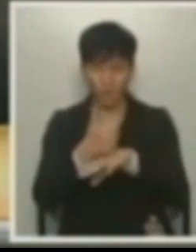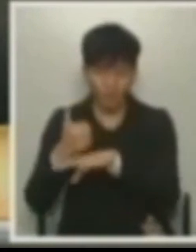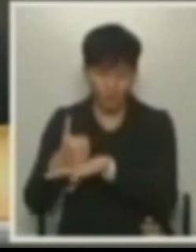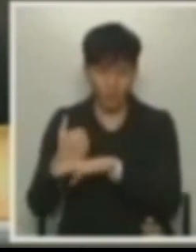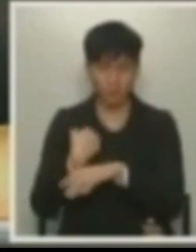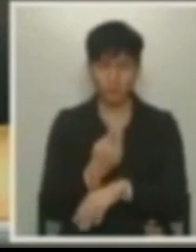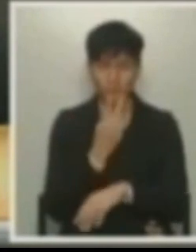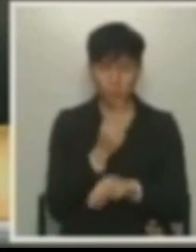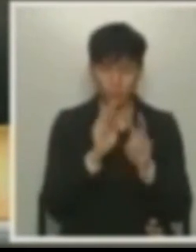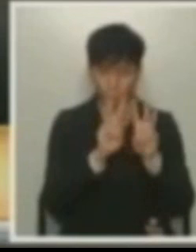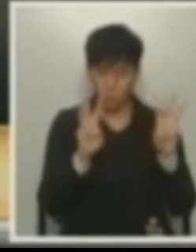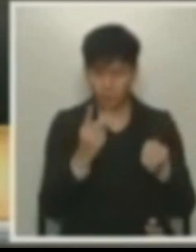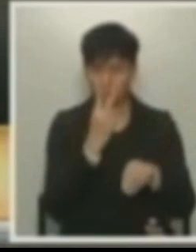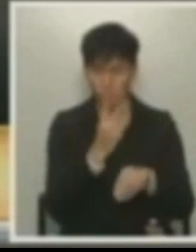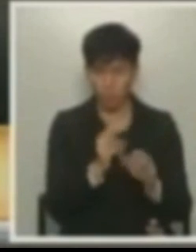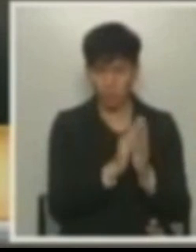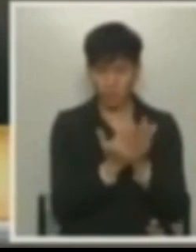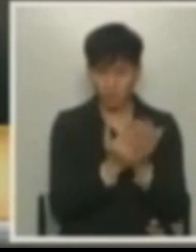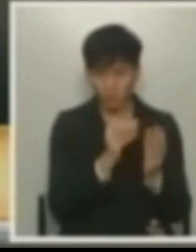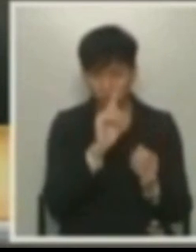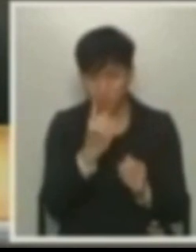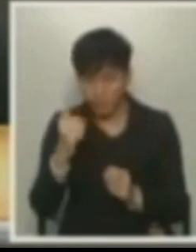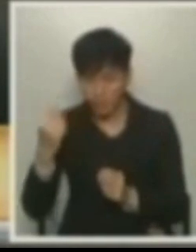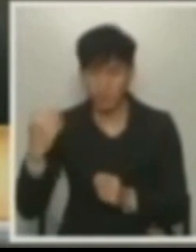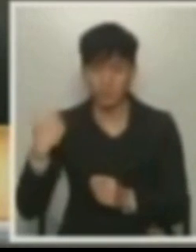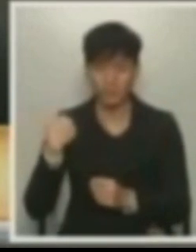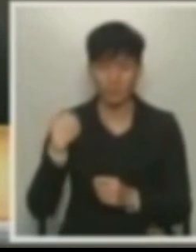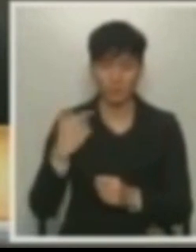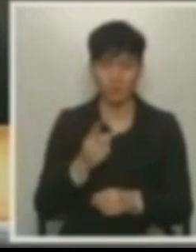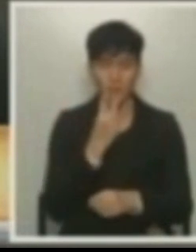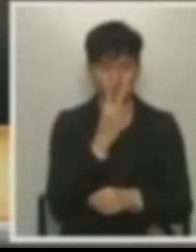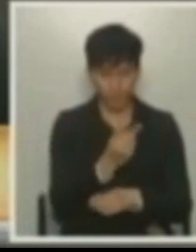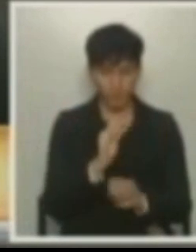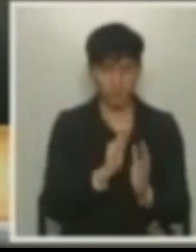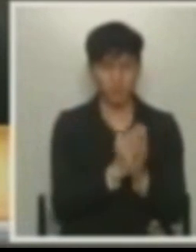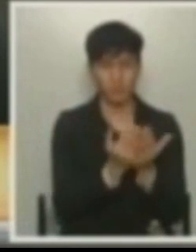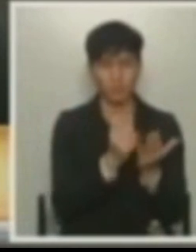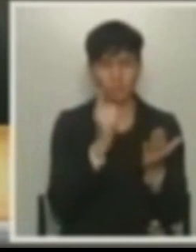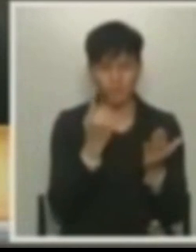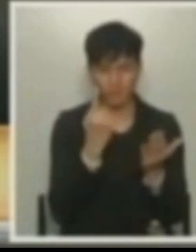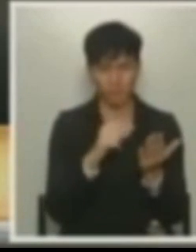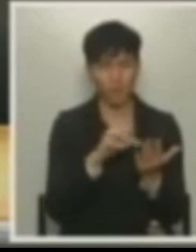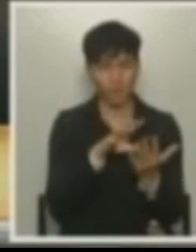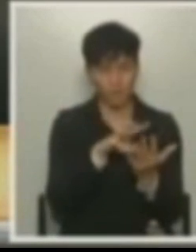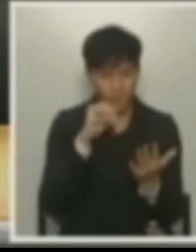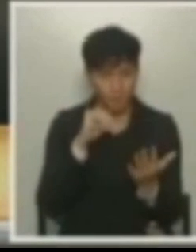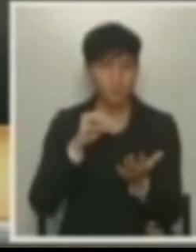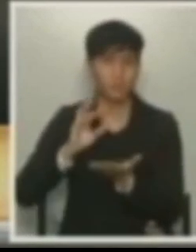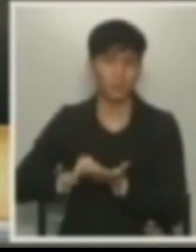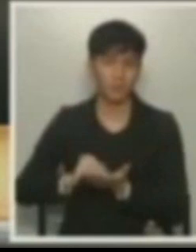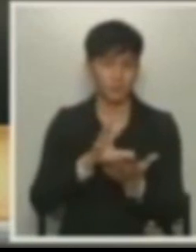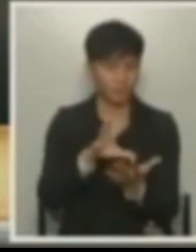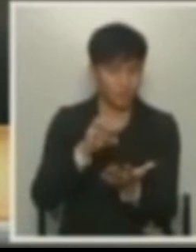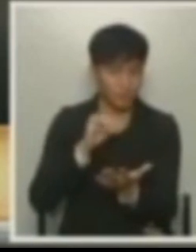ไปเปิดเว็บดูว่าวันนี้มีเล่มใหม่มาแล้วหรือยังอย่างเมื่อวานก็เพิ่งเห็นของท่านดร.ทวินบดีที่โพสต์ลงมาแล้วก็รีบดาวน์โหลดเก็บเอาไว้เลยถ้าเป็นไป